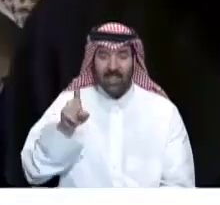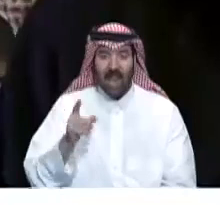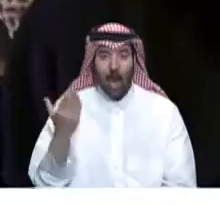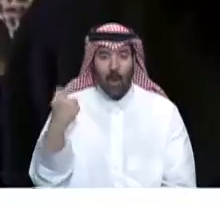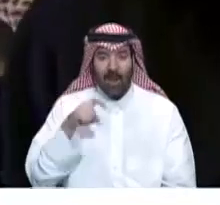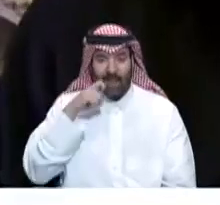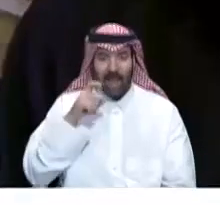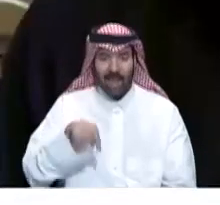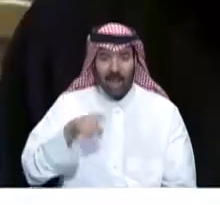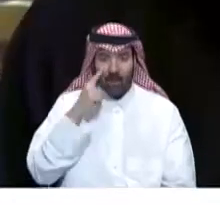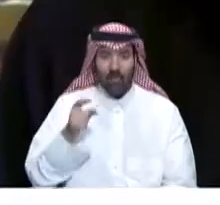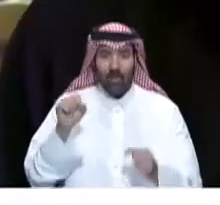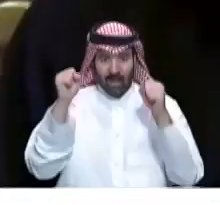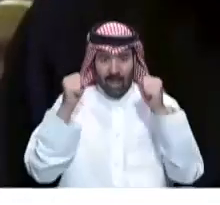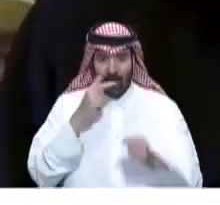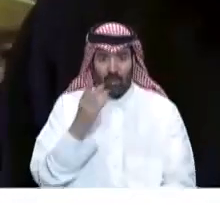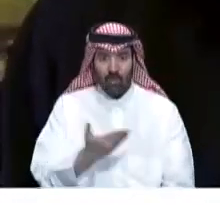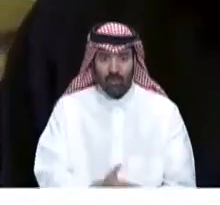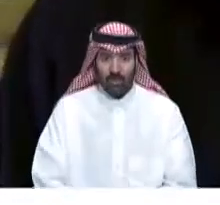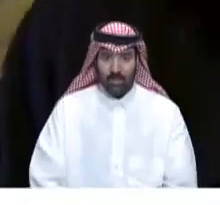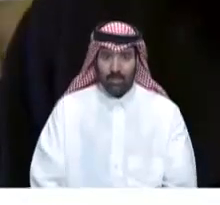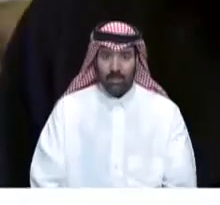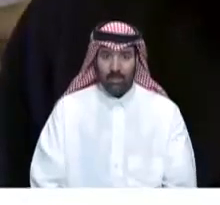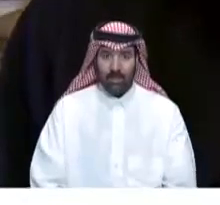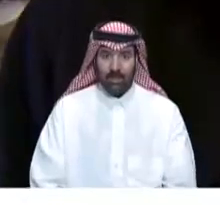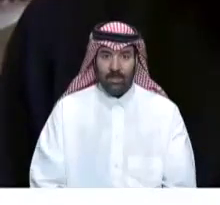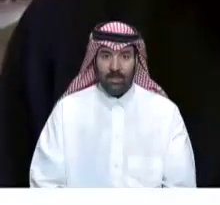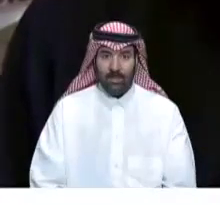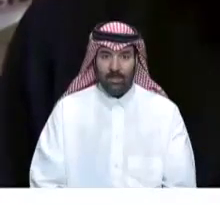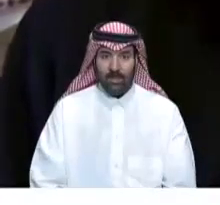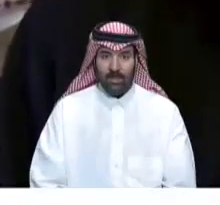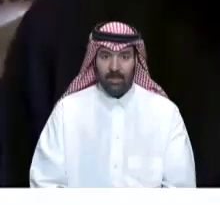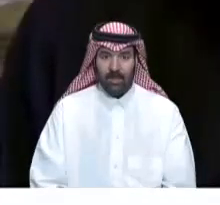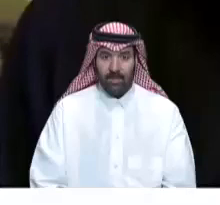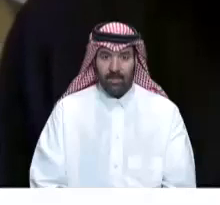أيضا نشاهده في الطائف الآن؟